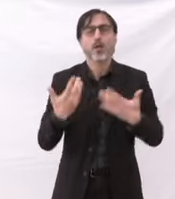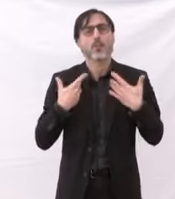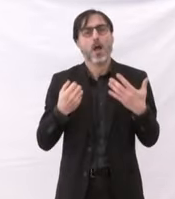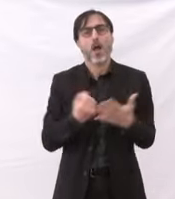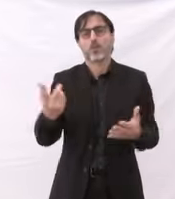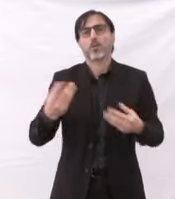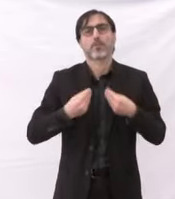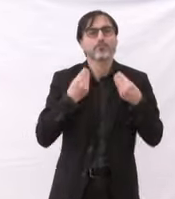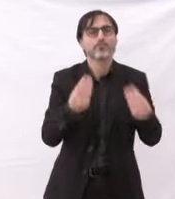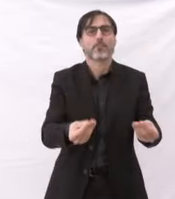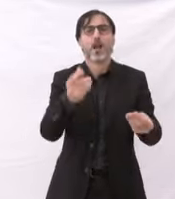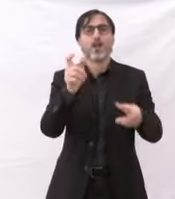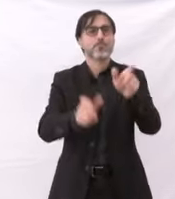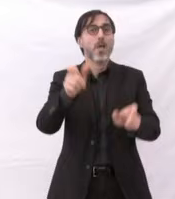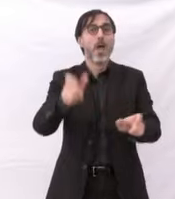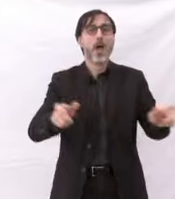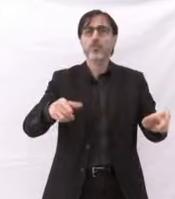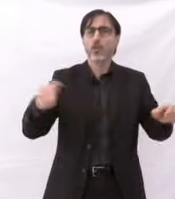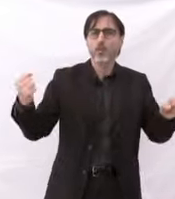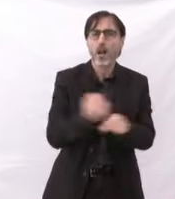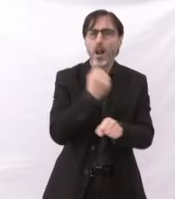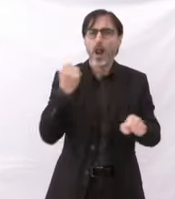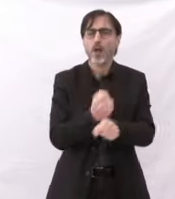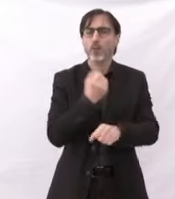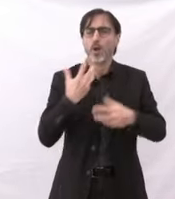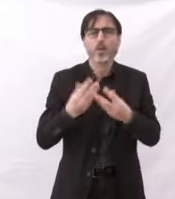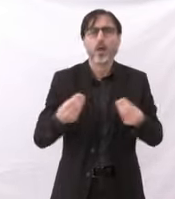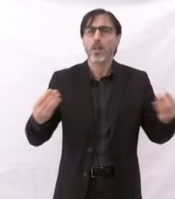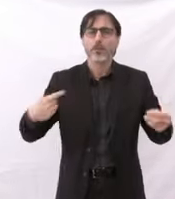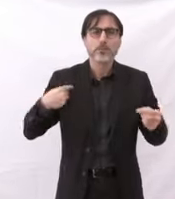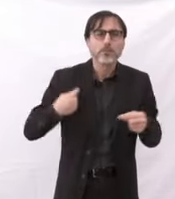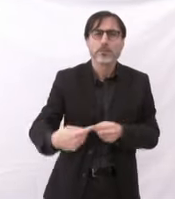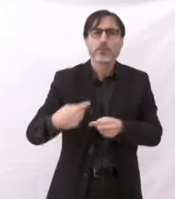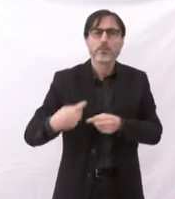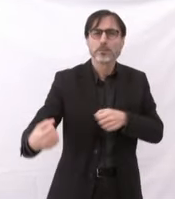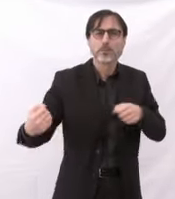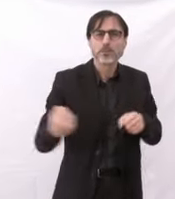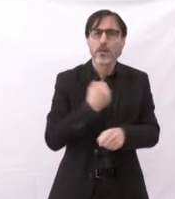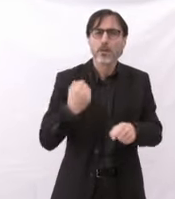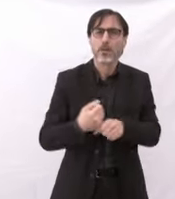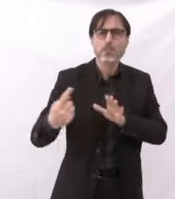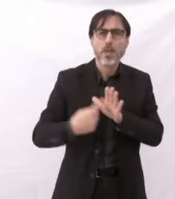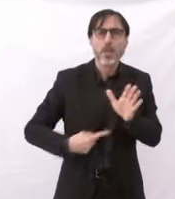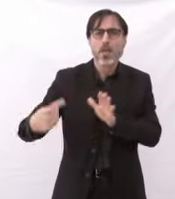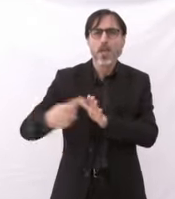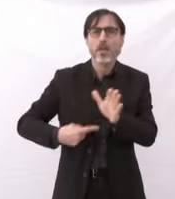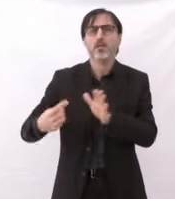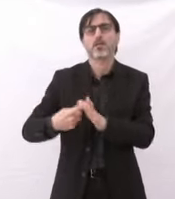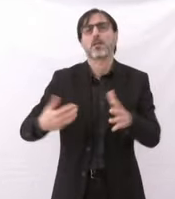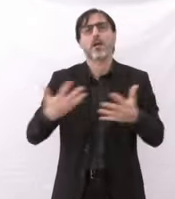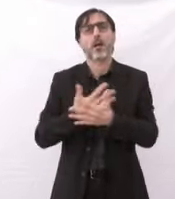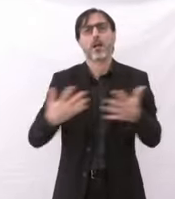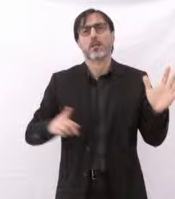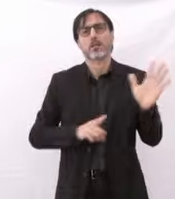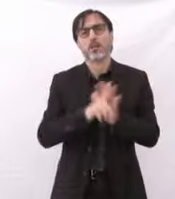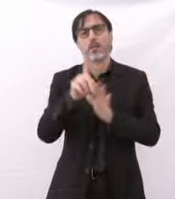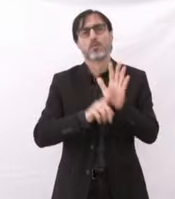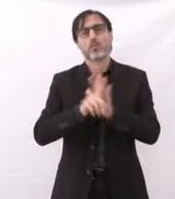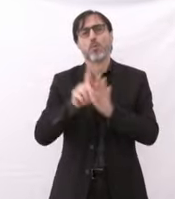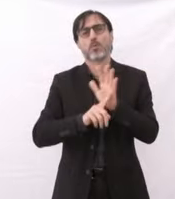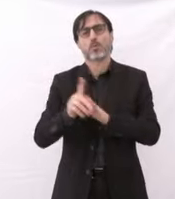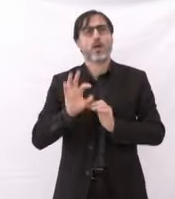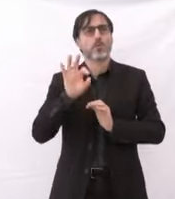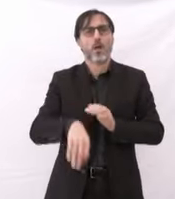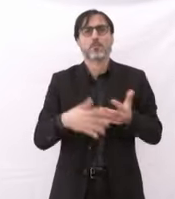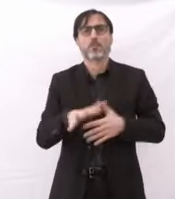anche restituire a queste persone che hanno lavorato indefessamente in questi mesi la grandissimo risultato che abbiamo qui